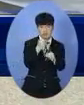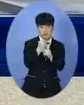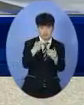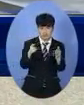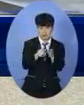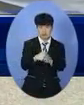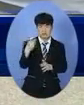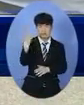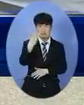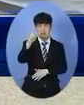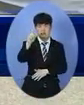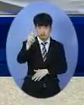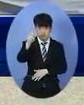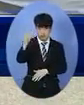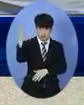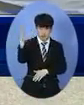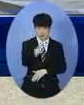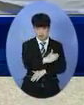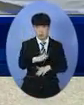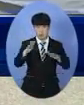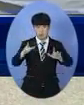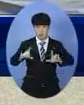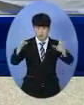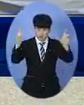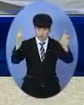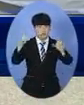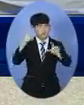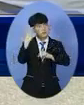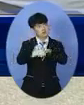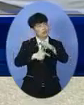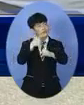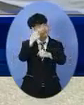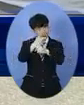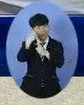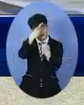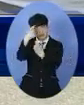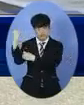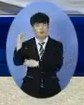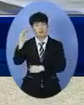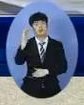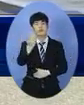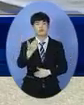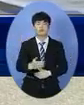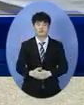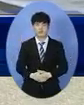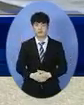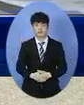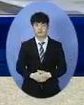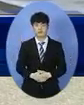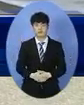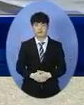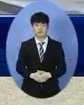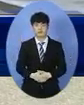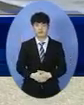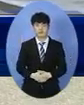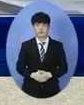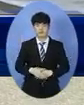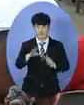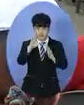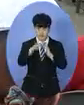분위기를 조성하고자 2011년부터 시작하여 올해로 6번째 외국인 축제를 개최하게